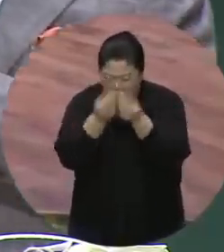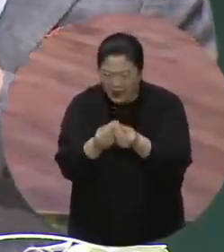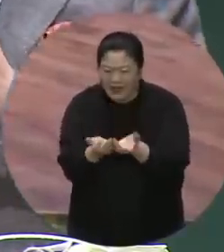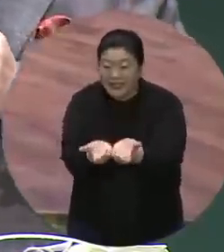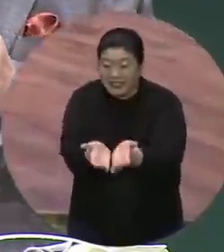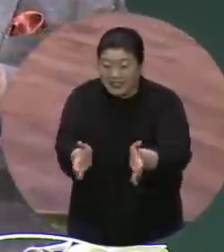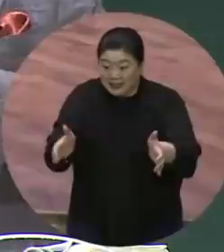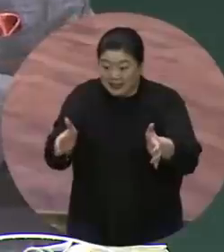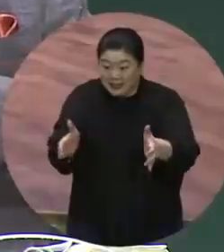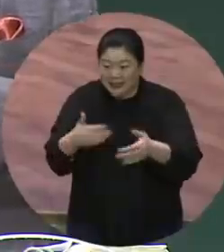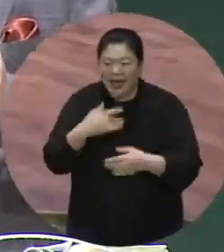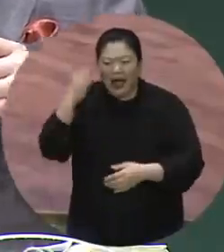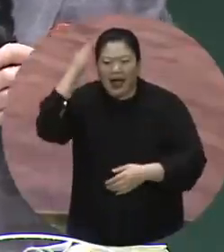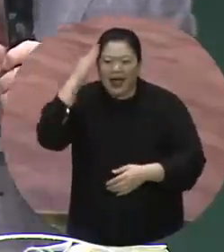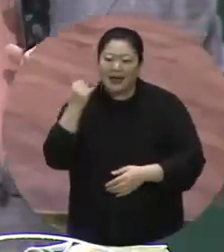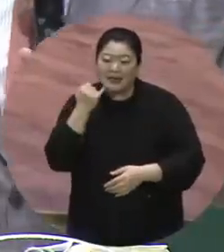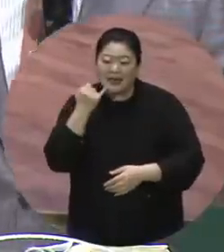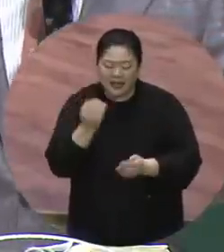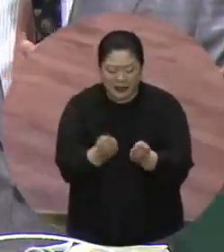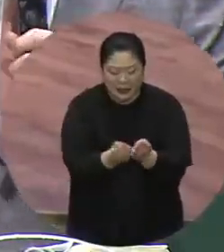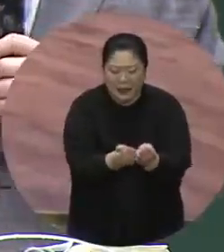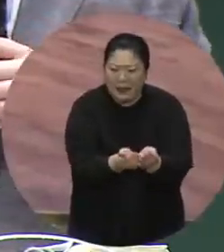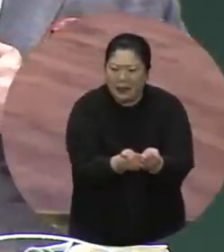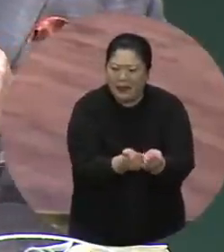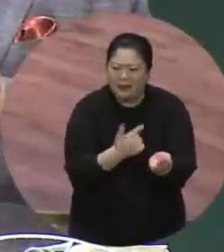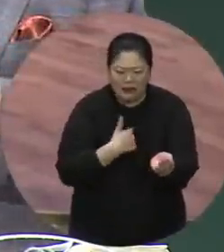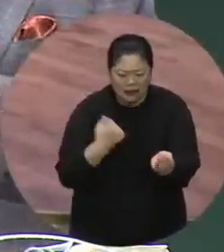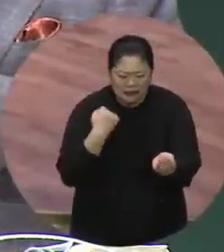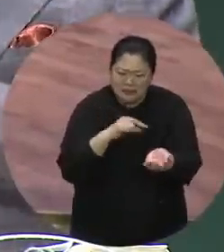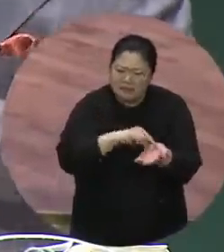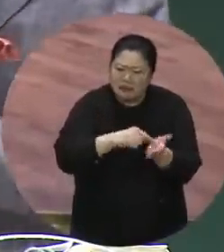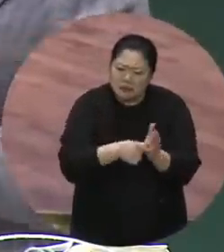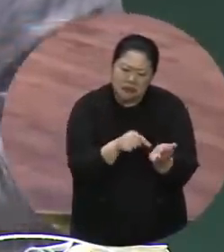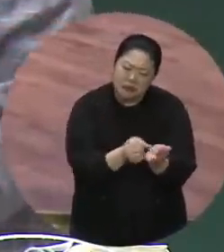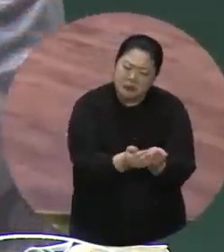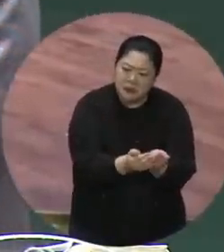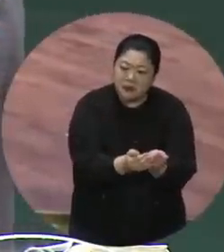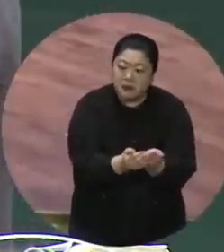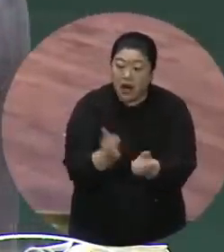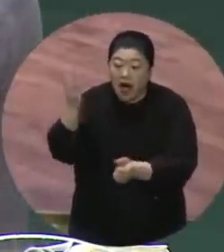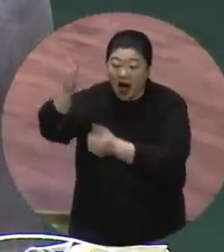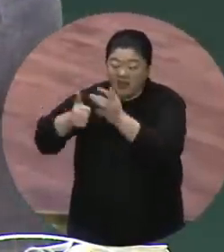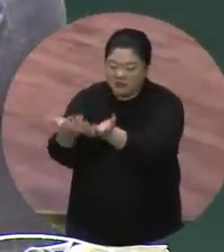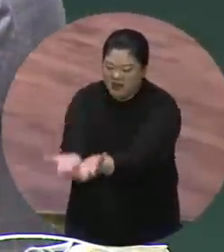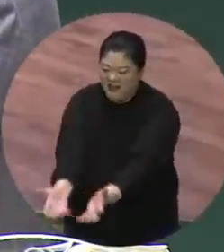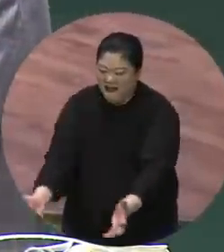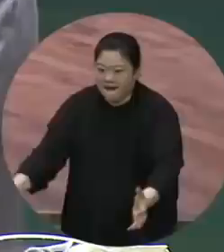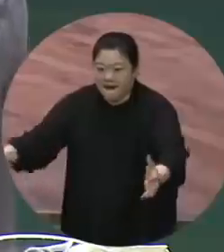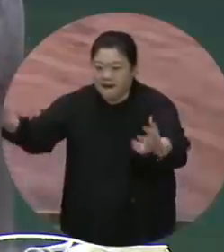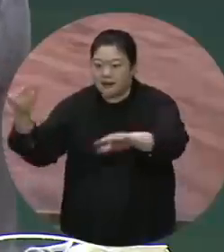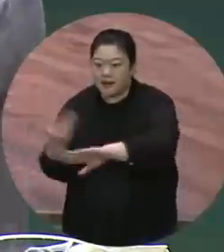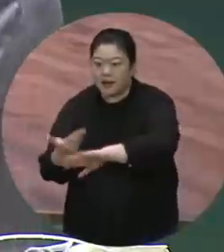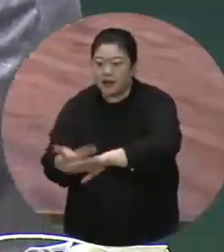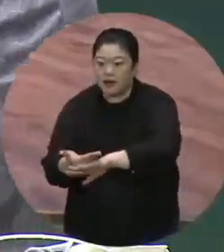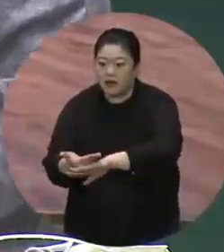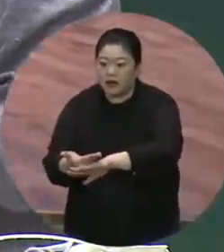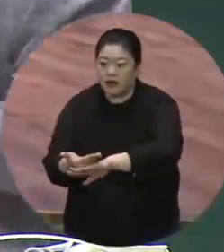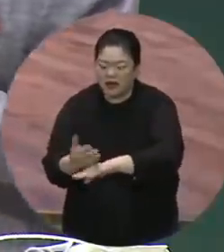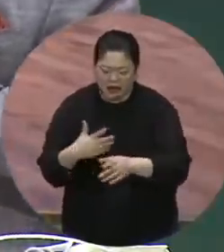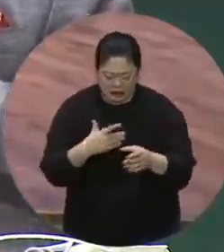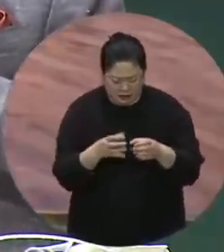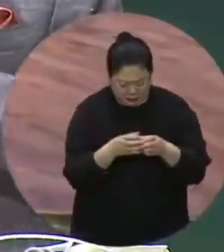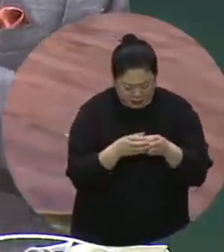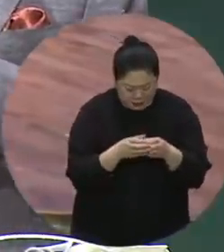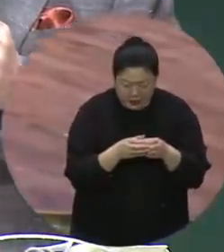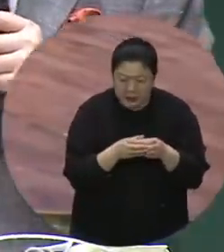가고 짤짤짤짤 매는 주제에. 아무 힘도 하나님의 스케일, 스케일이 달라. 하나님. 스케일을 봐. 그래,